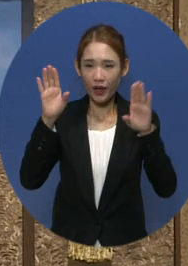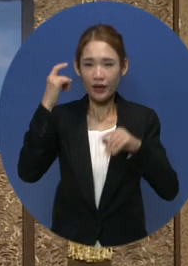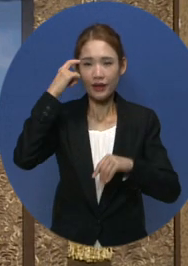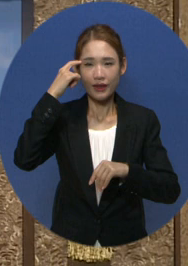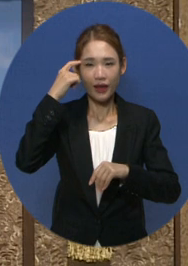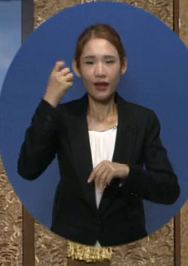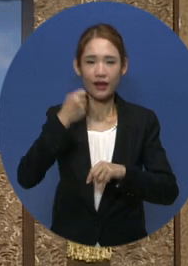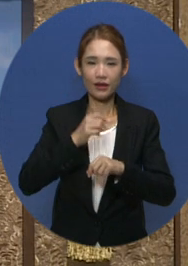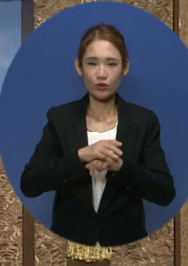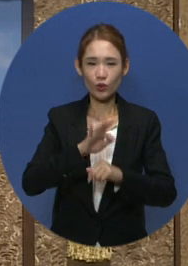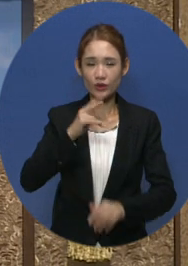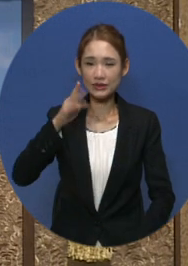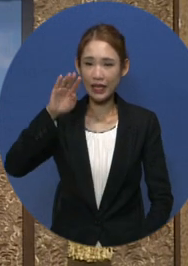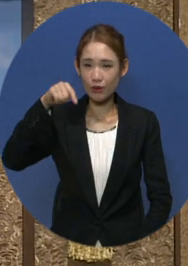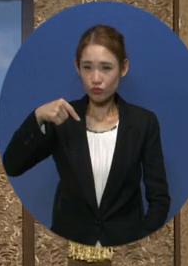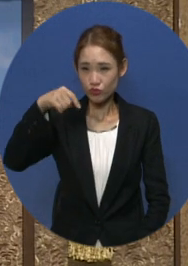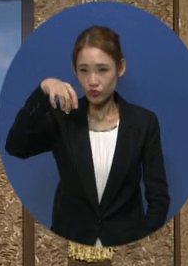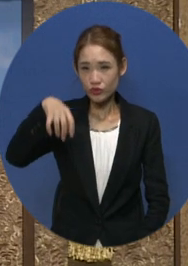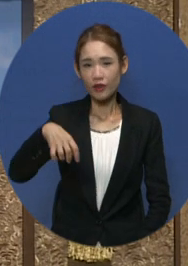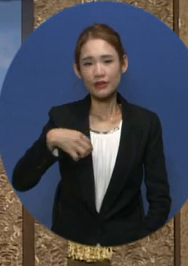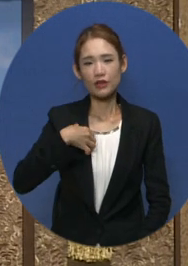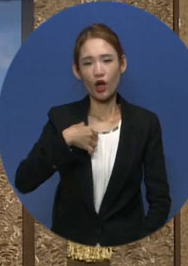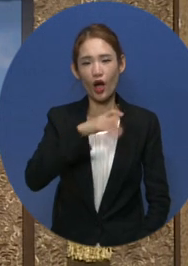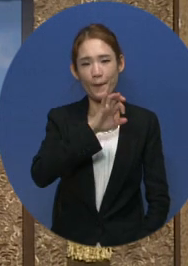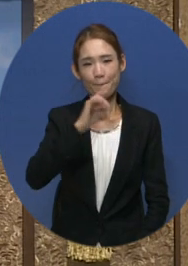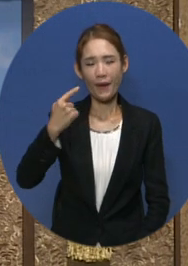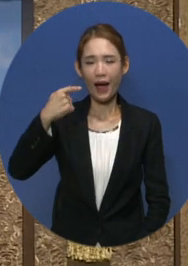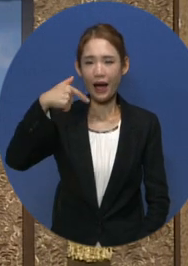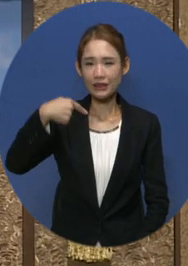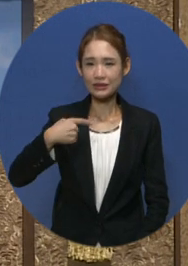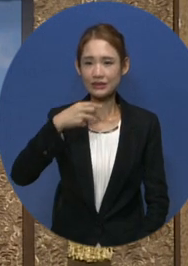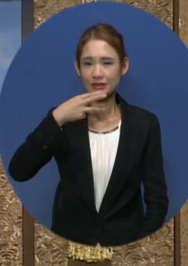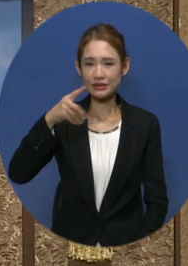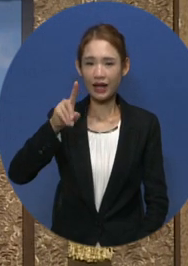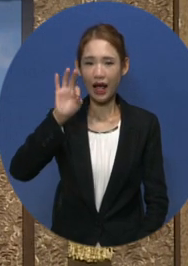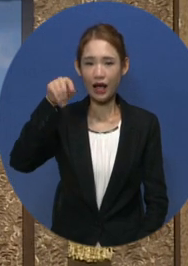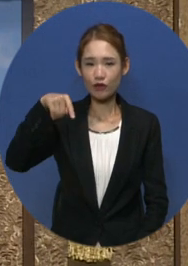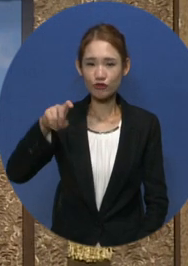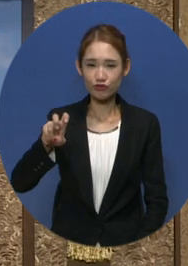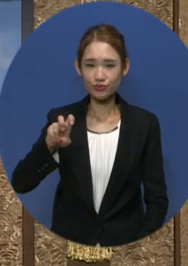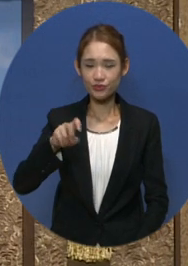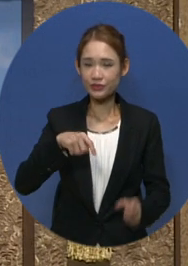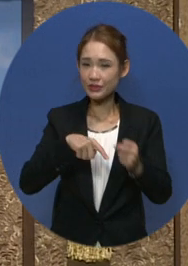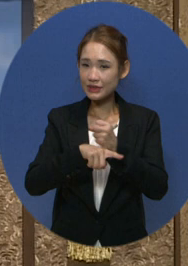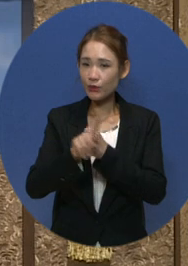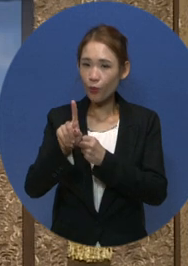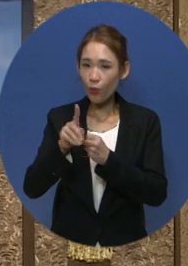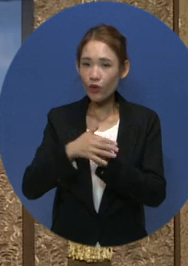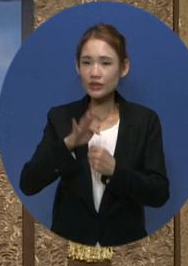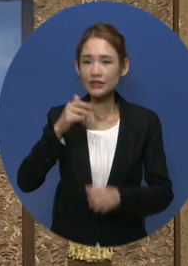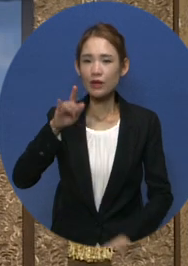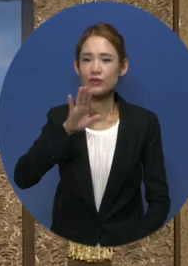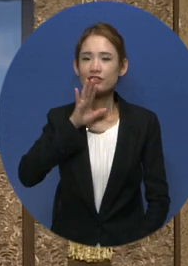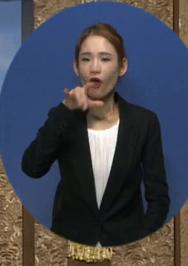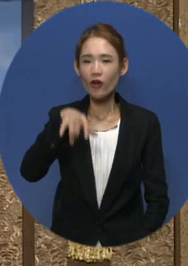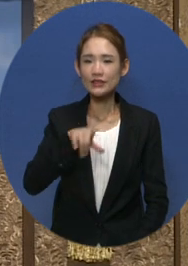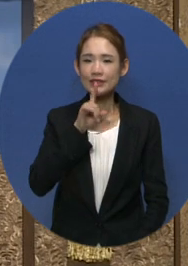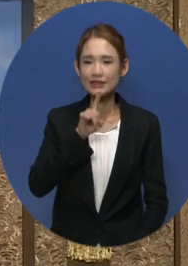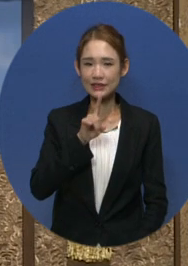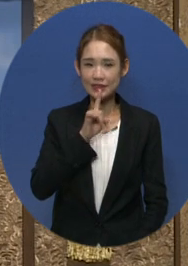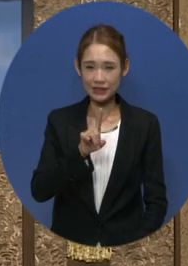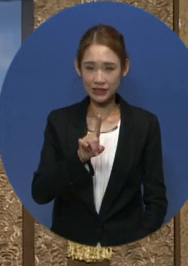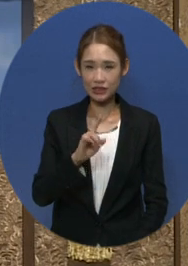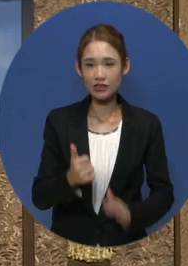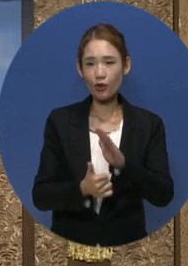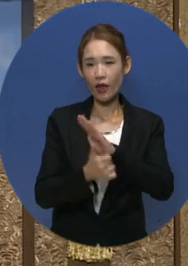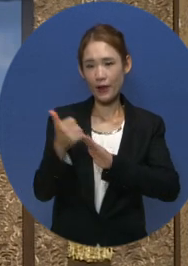네. 저희가 그 파그라움 센터라고 예. 파그라움이라고 하는 뜻은 예. 그 세부 현지어 말입니다.